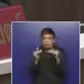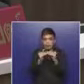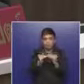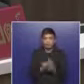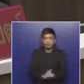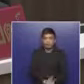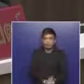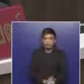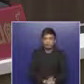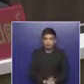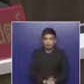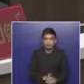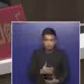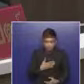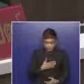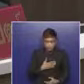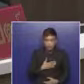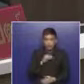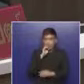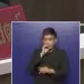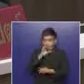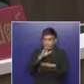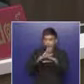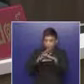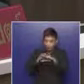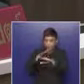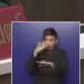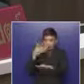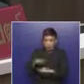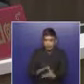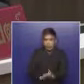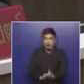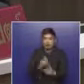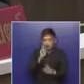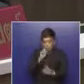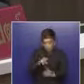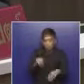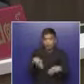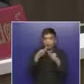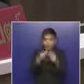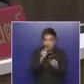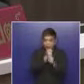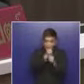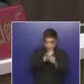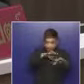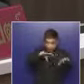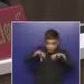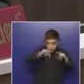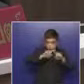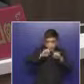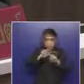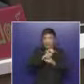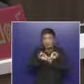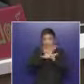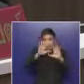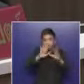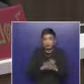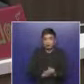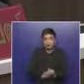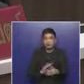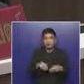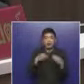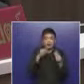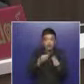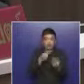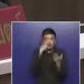หนิผมได้บอกท่านแล้วนะเพราะฉะนั้นท่านก็สร้างความโปร่งใสให้องค์กรของท่านให้น่าเชื่อถือแล้วก็เป็นที่พึ่งของสัง